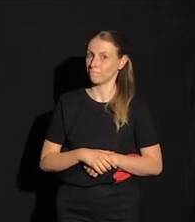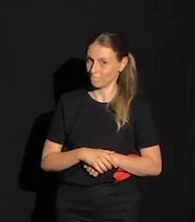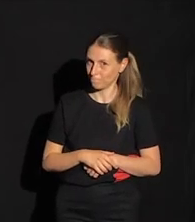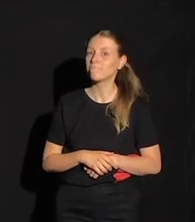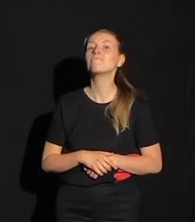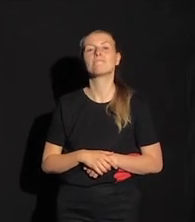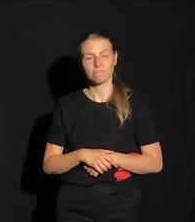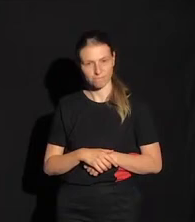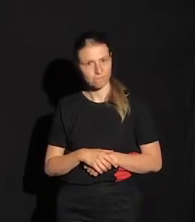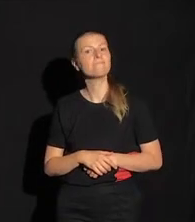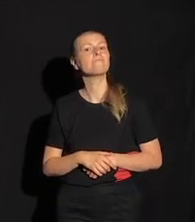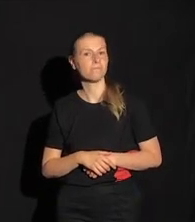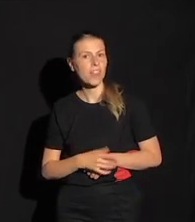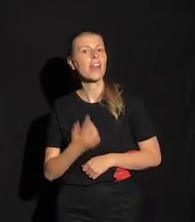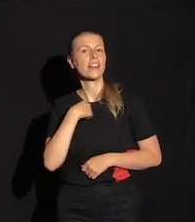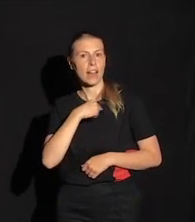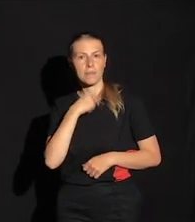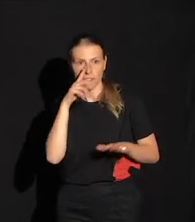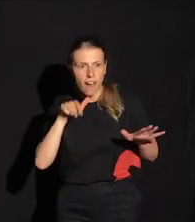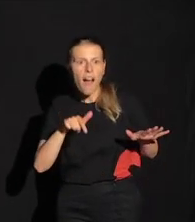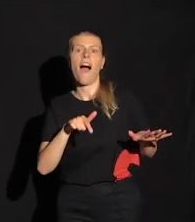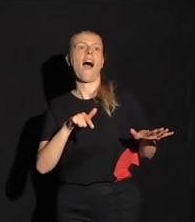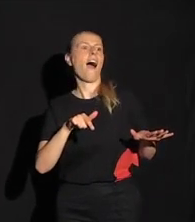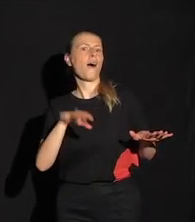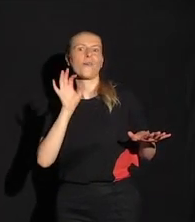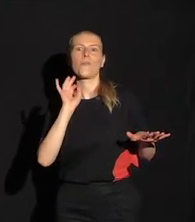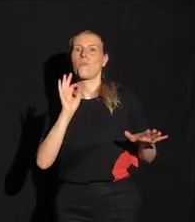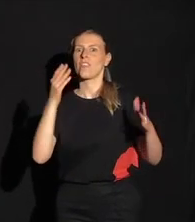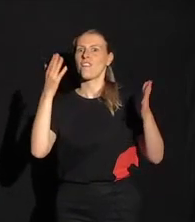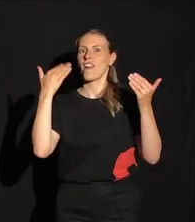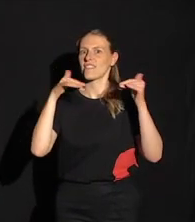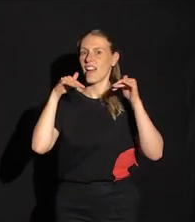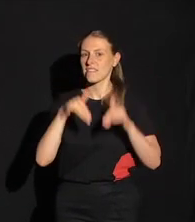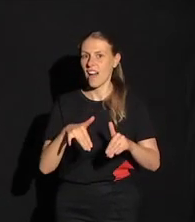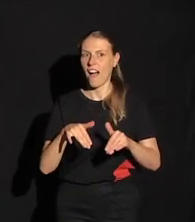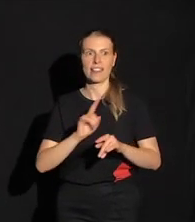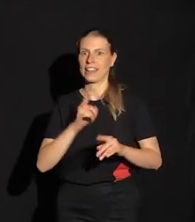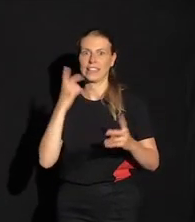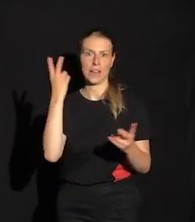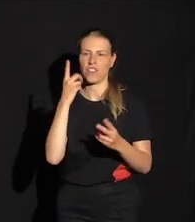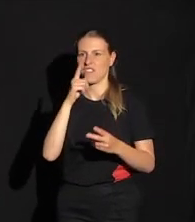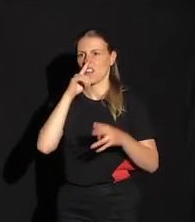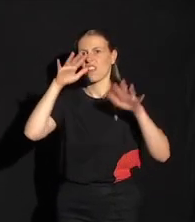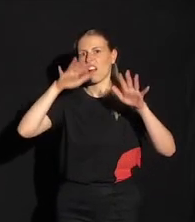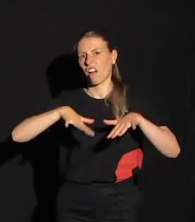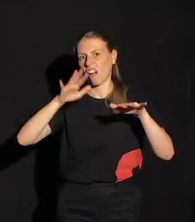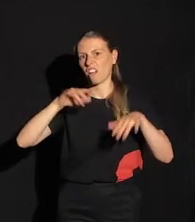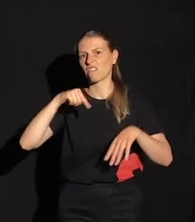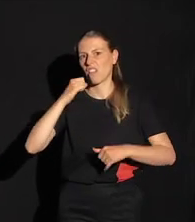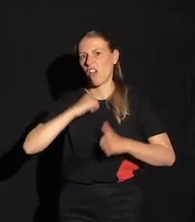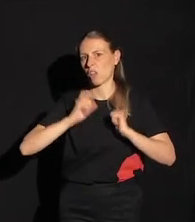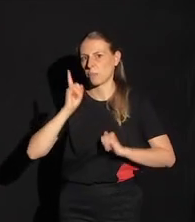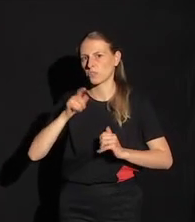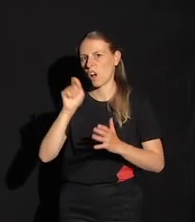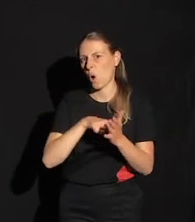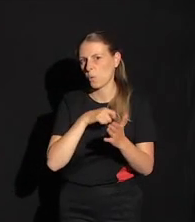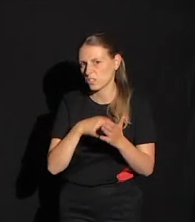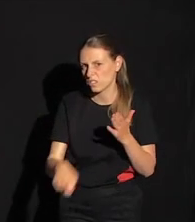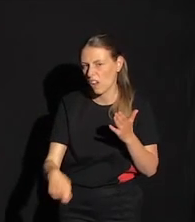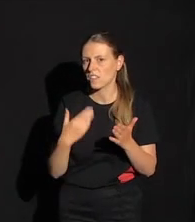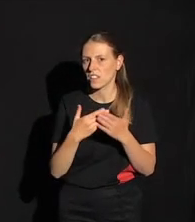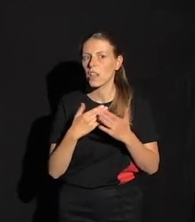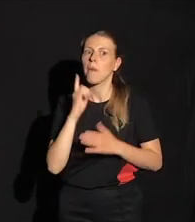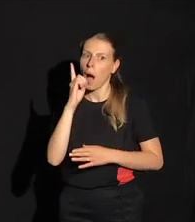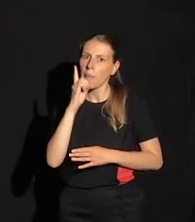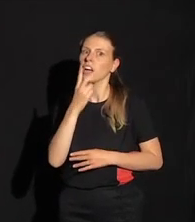nach, werdet ihr gutes Wetter haben. Das ist jetzt in diesen Zeiten gar nicht so selbstverständlich. Nämlich wenn es regnet, können die Veranstaltungen dort auf der Hochstraße